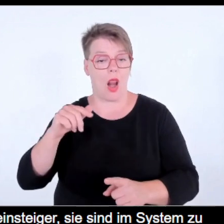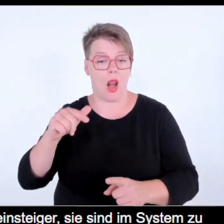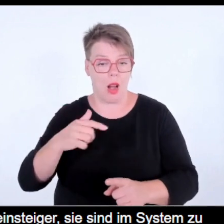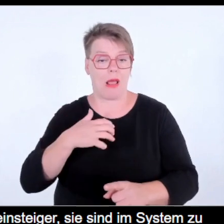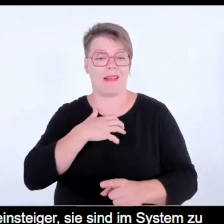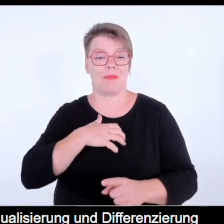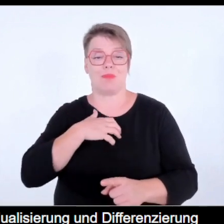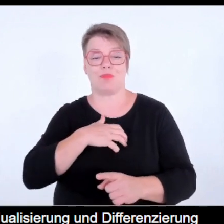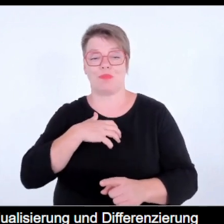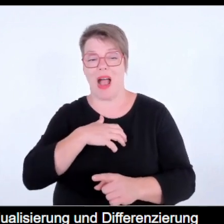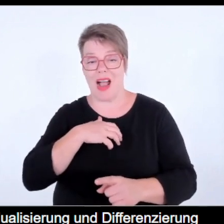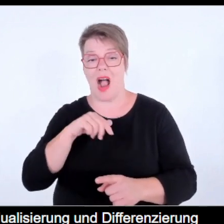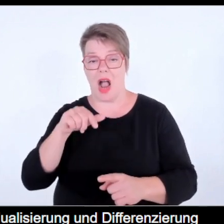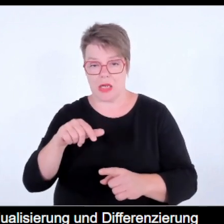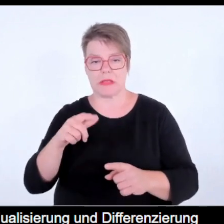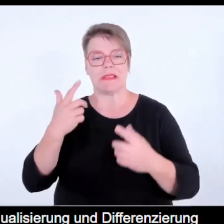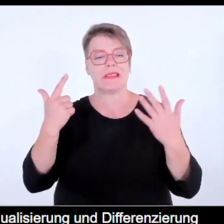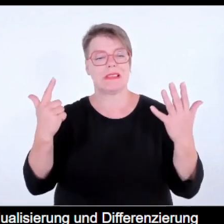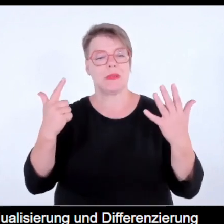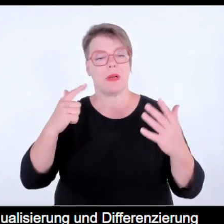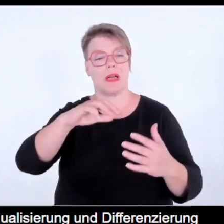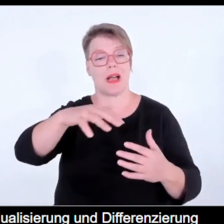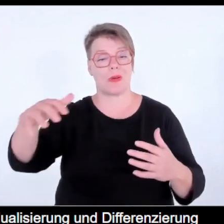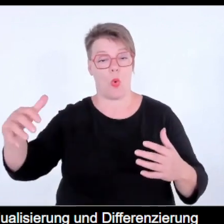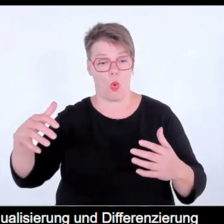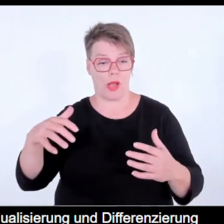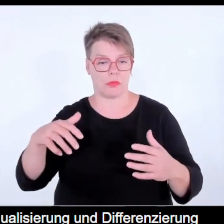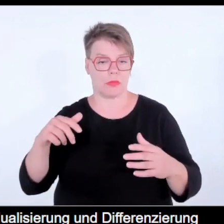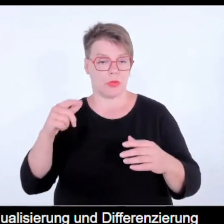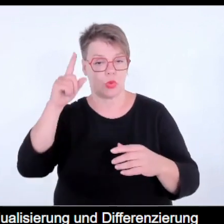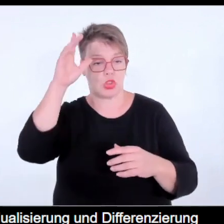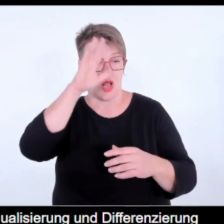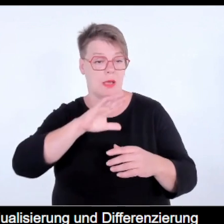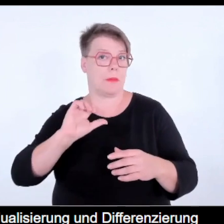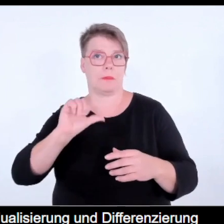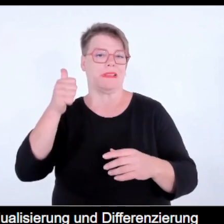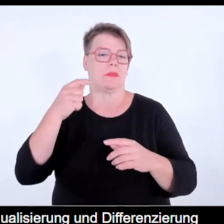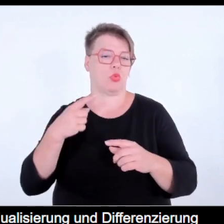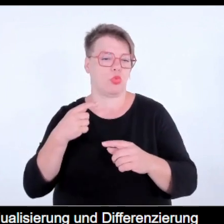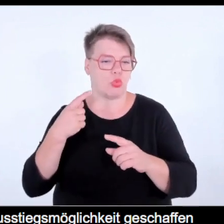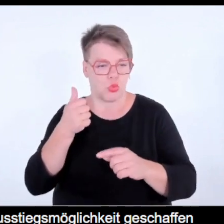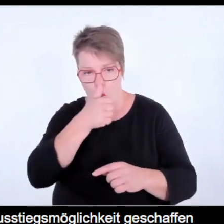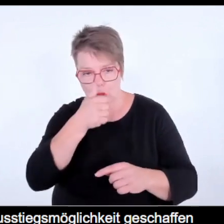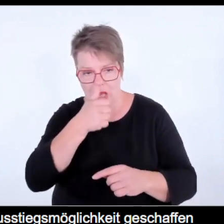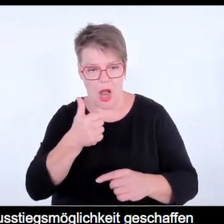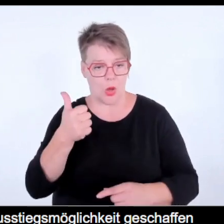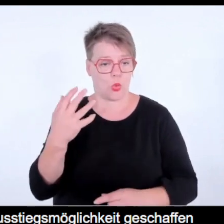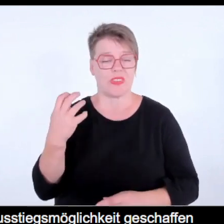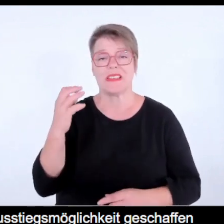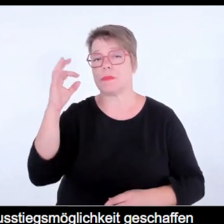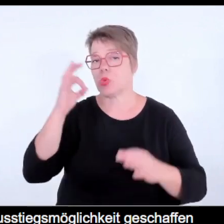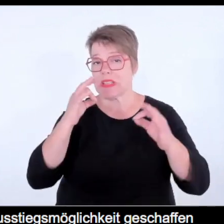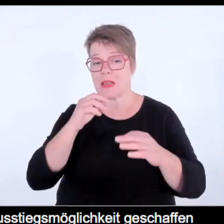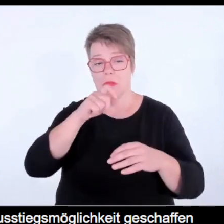insbesondere den Lehrkräften, aber auch den Eltern und den Schülern und bestätigt auch unseren Kurs. Und abschließend ein paar Bemerkungen auch zum